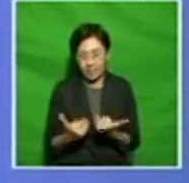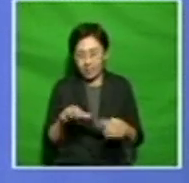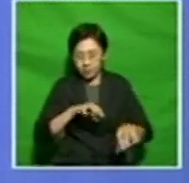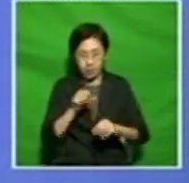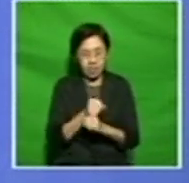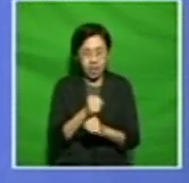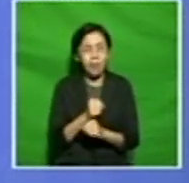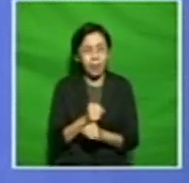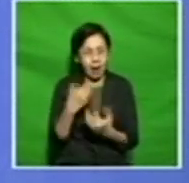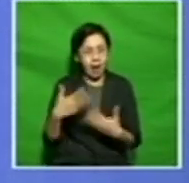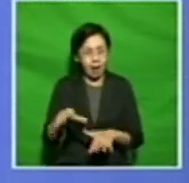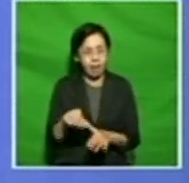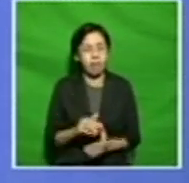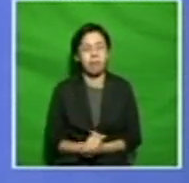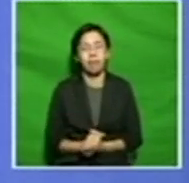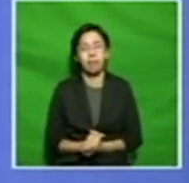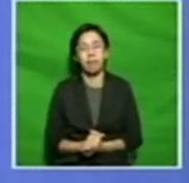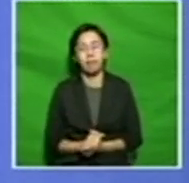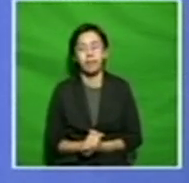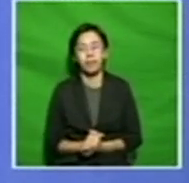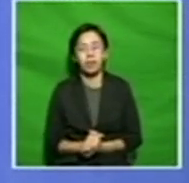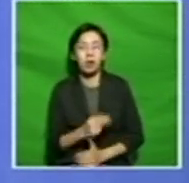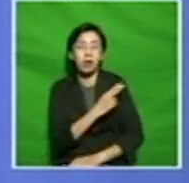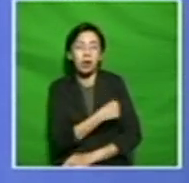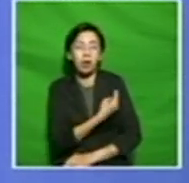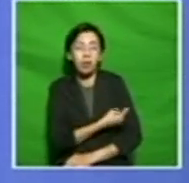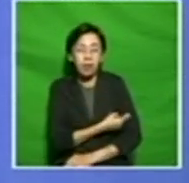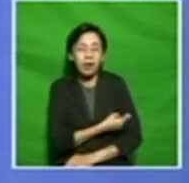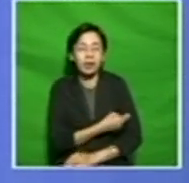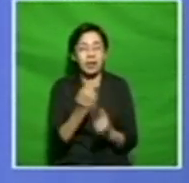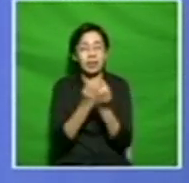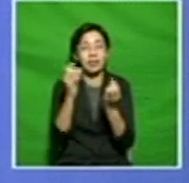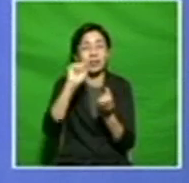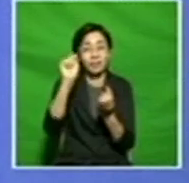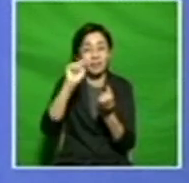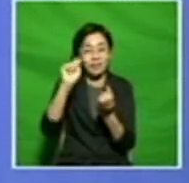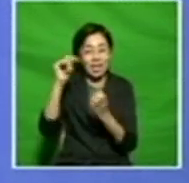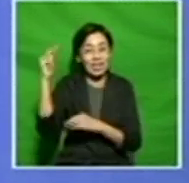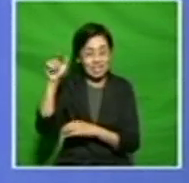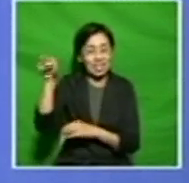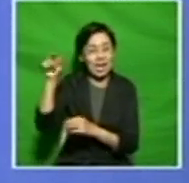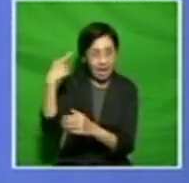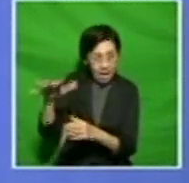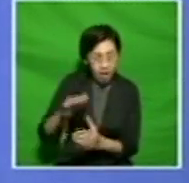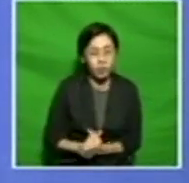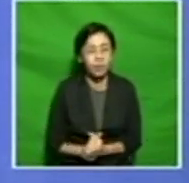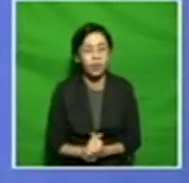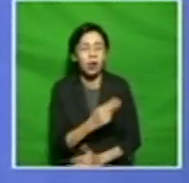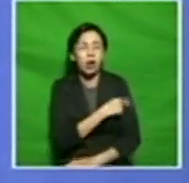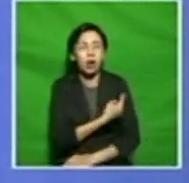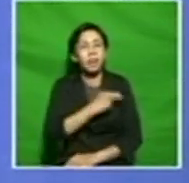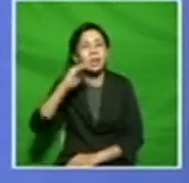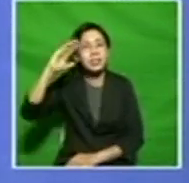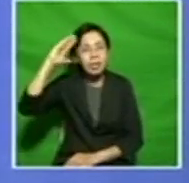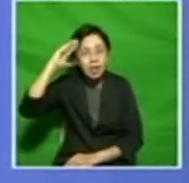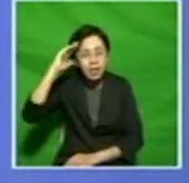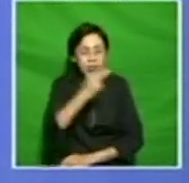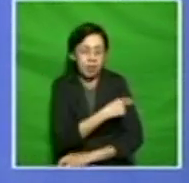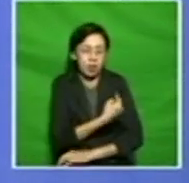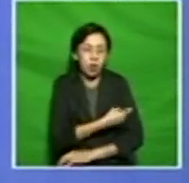การไปแล้วโรงพยาบาลธรรมศาสตร์ก็ได้เตรียมไปแล้วโรงพยาบาลทหารโรงพยาบาลมหาวิท